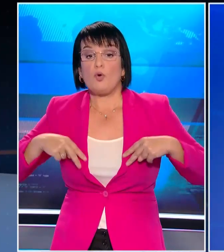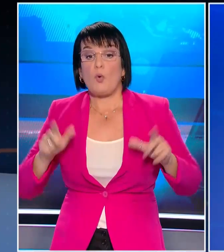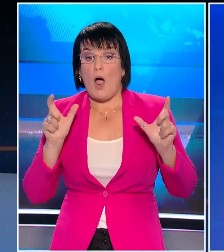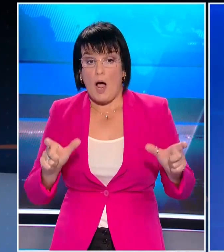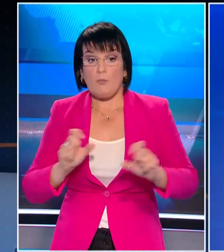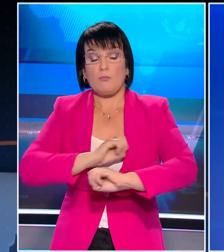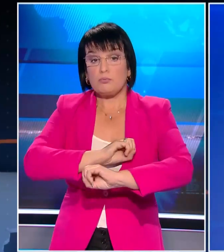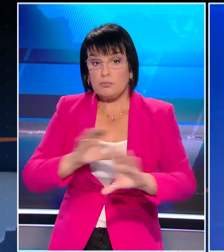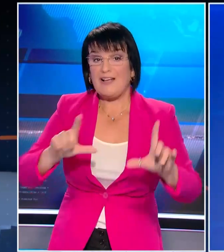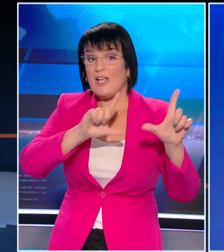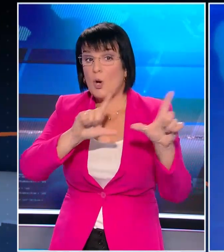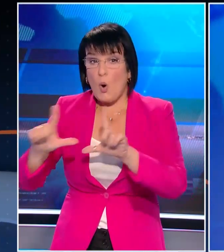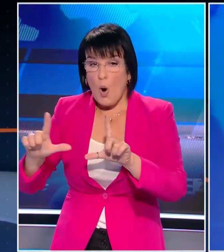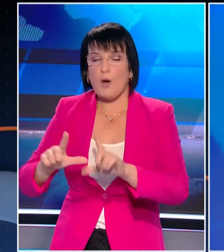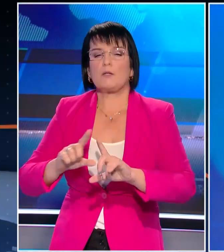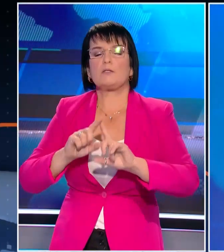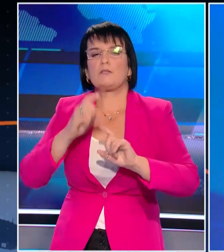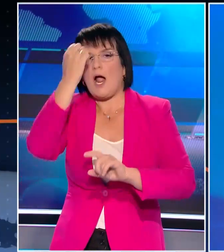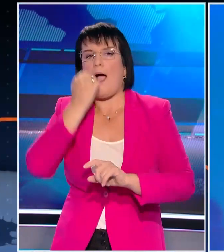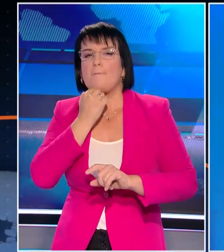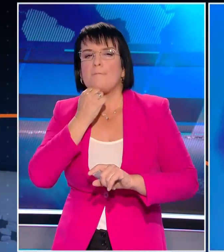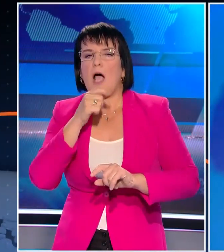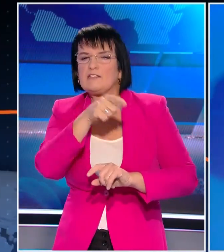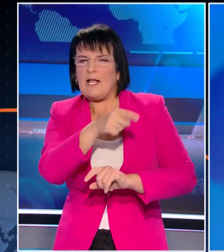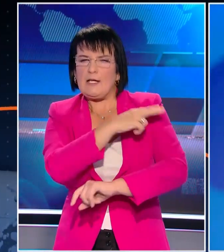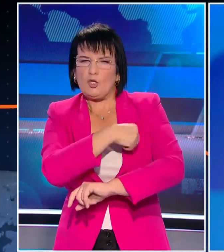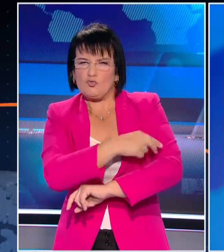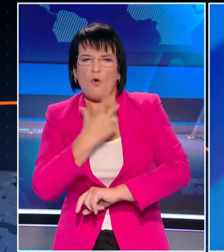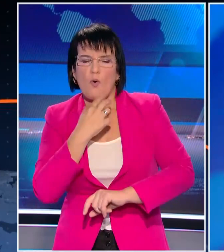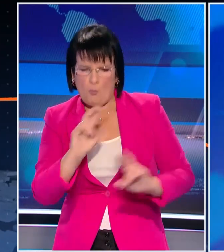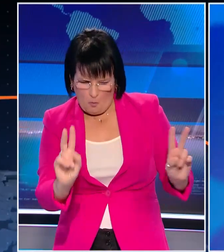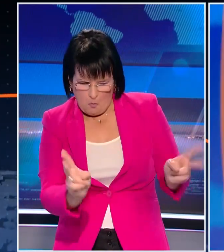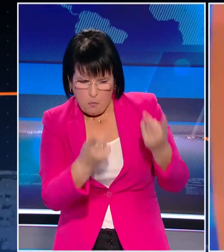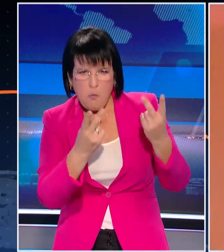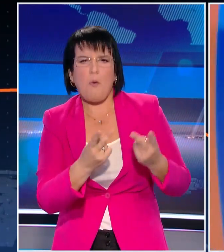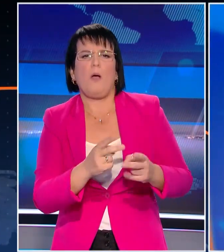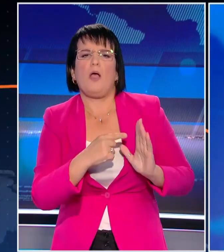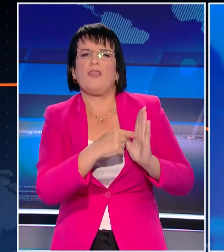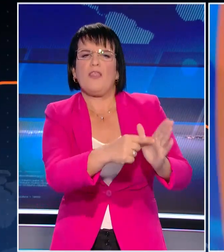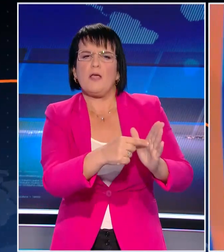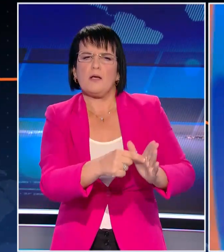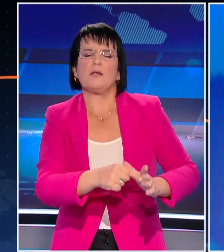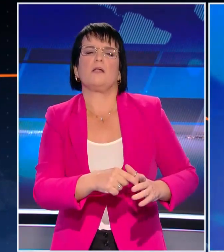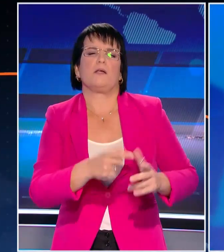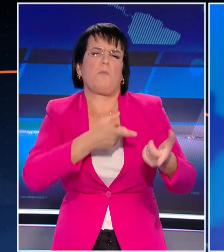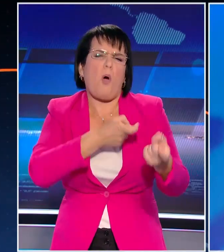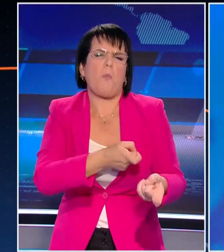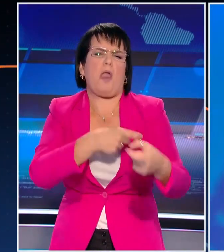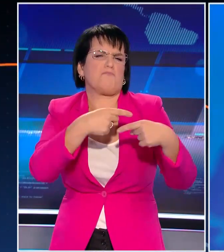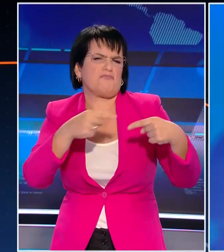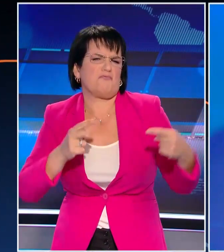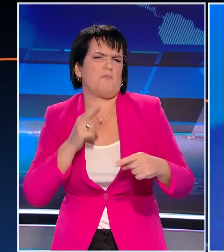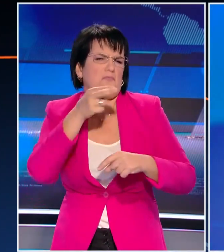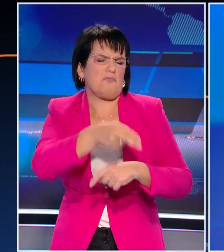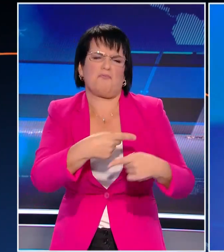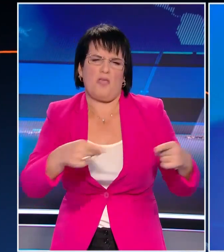δημοσιότητα εικόνες από όπλα και εξοπλισμό της Χαμάς, που υποστηρίζει πως εντόπισε στους χώρους του νοσοκομείου, ενώ η Χαμάς